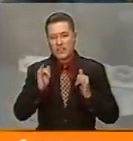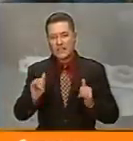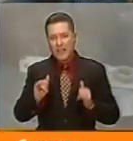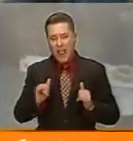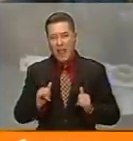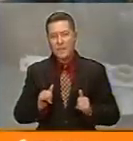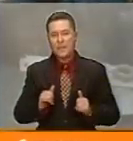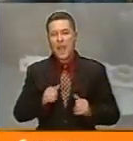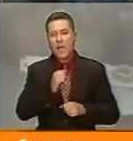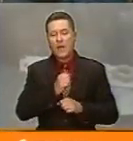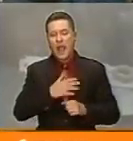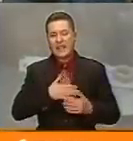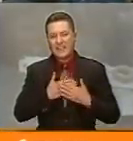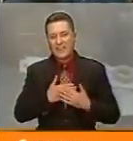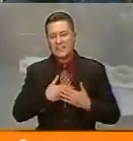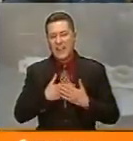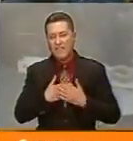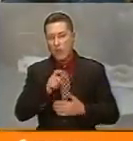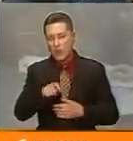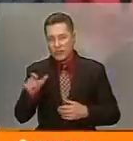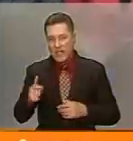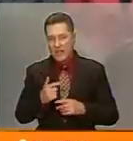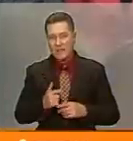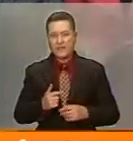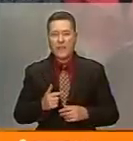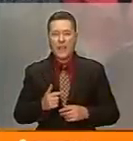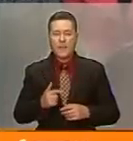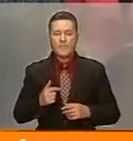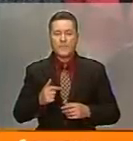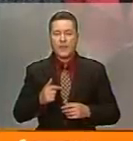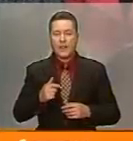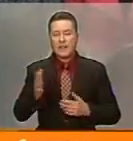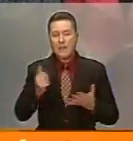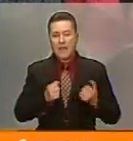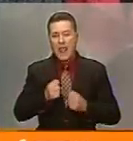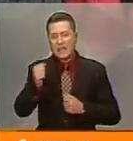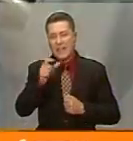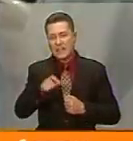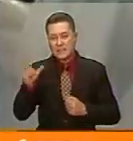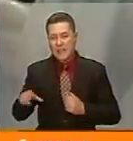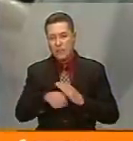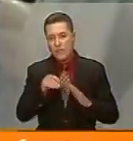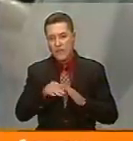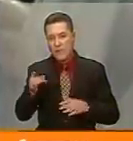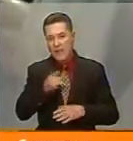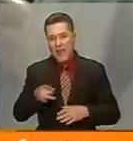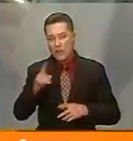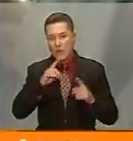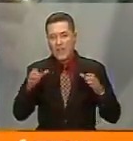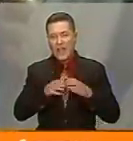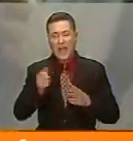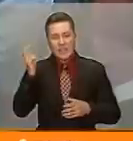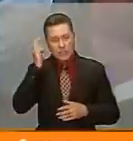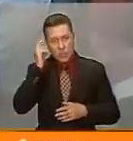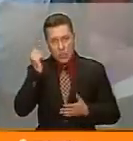активістів, волонтерів, які і увійдуть до складу партії. Наразі «Рух за реформи» набирає кандидатів до виборів районних рад столиці.